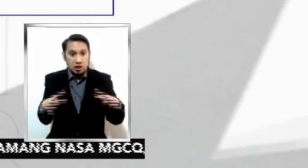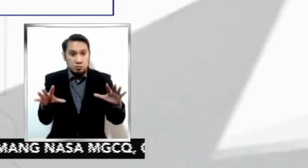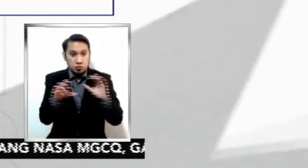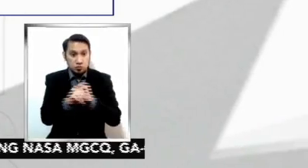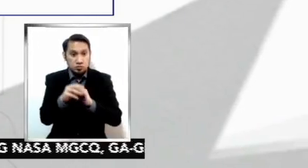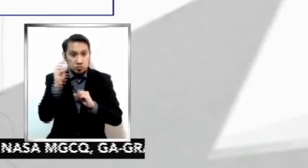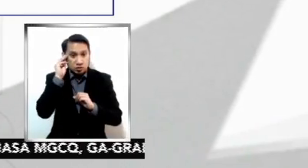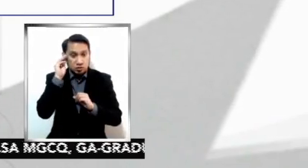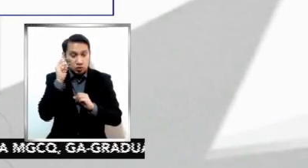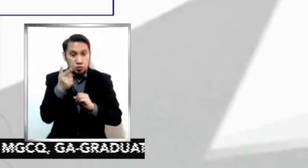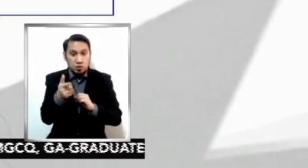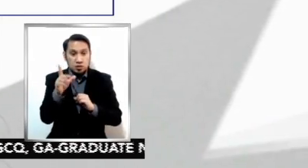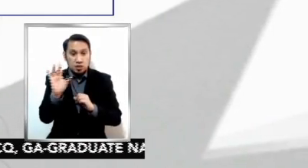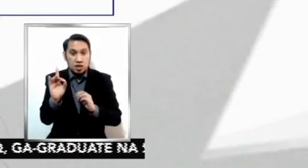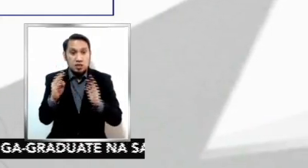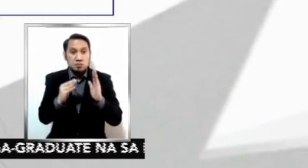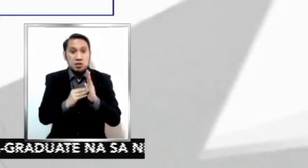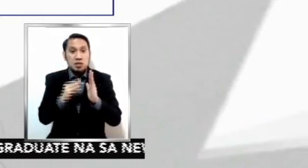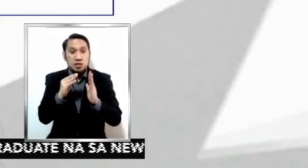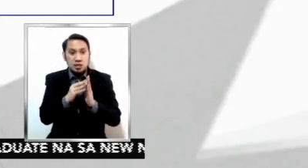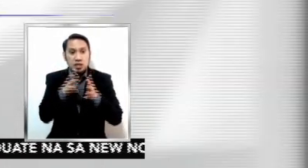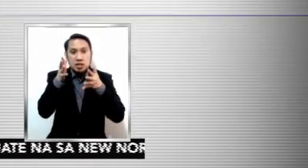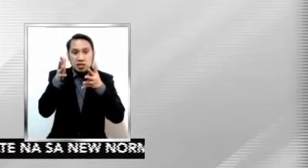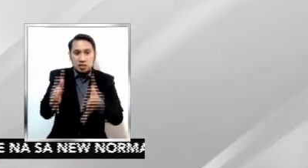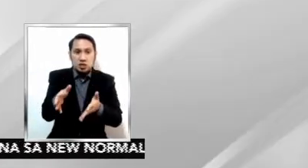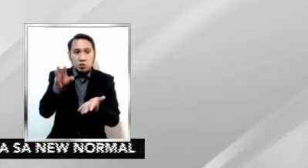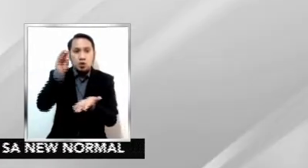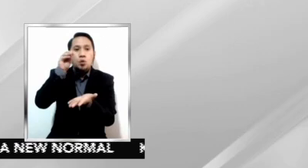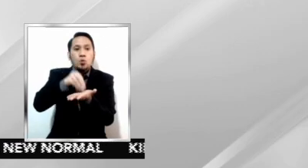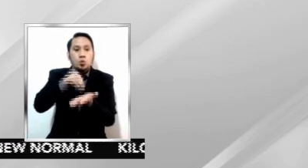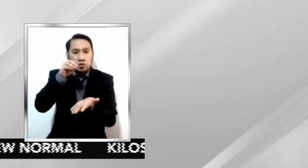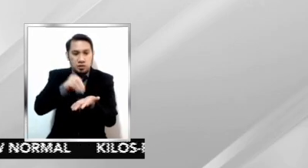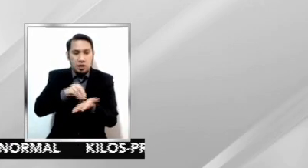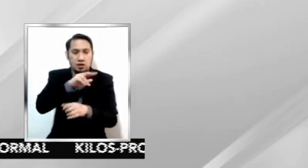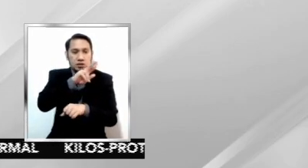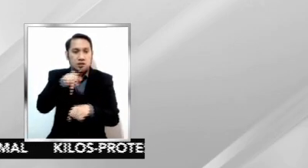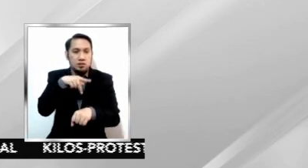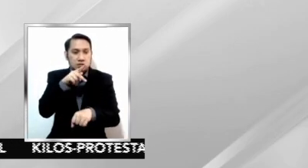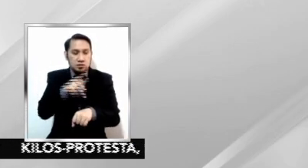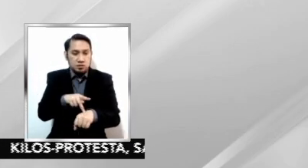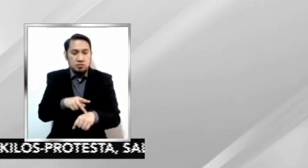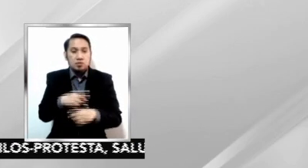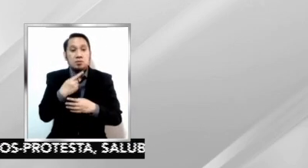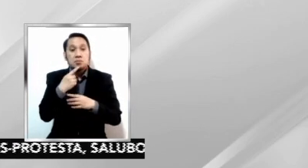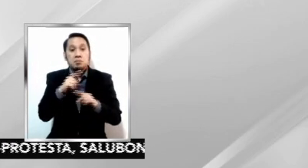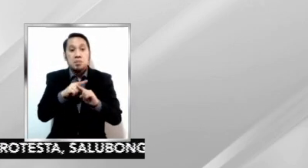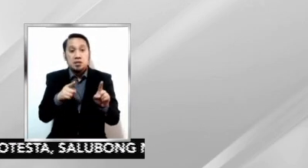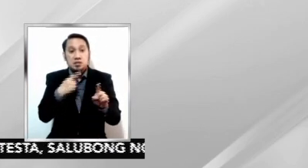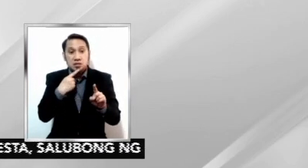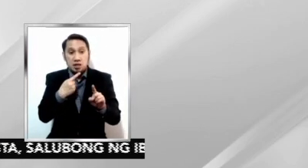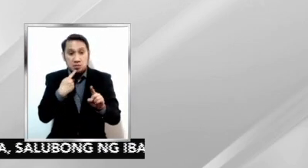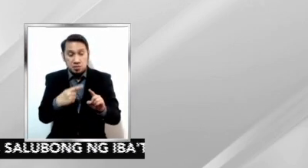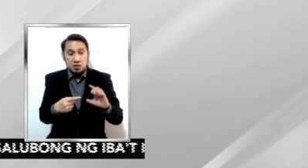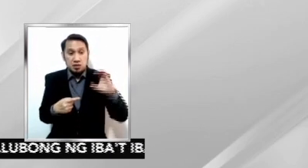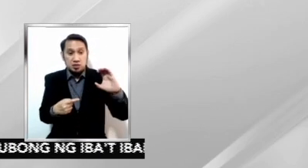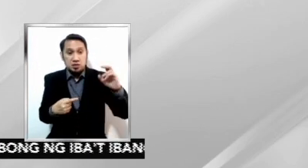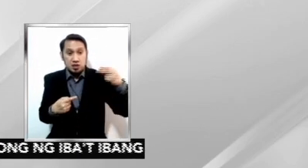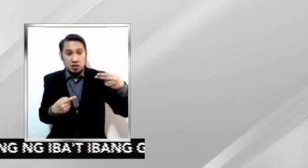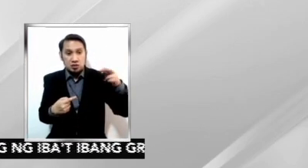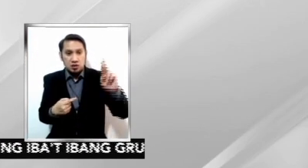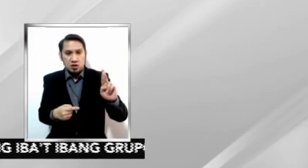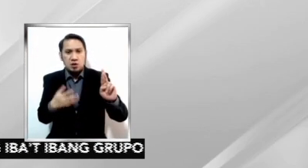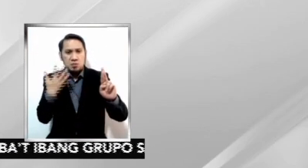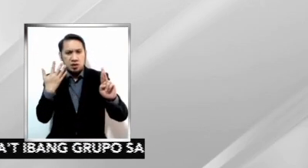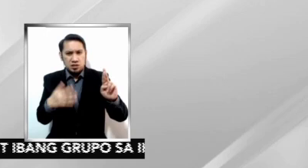28.3 billion pesos ang iniwan niyang utang ng bansa. Pero sabi ng Commission on Human Rights, matapos ang 48